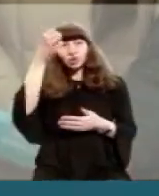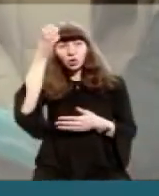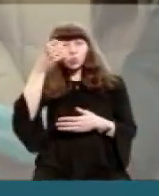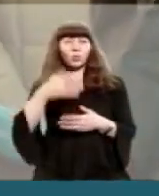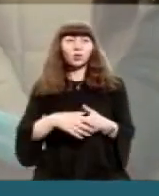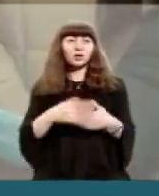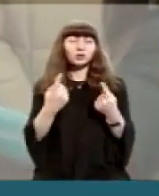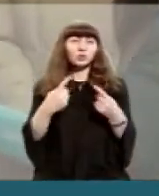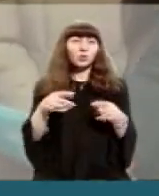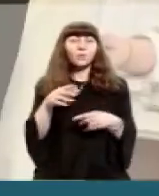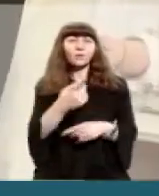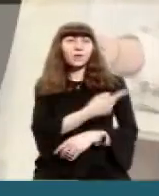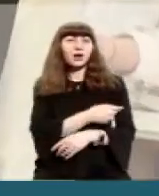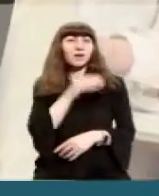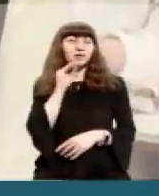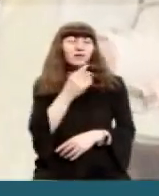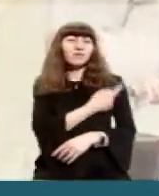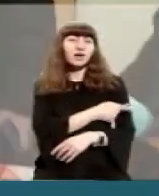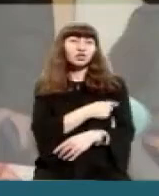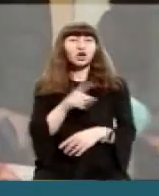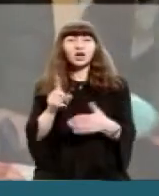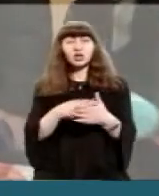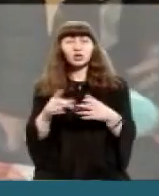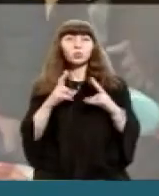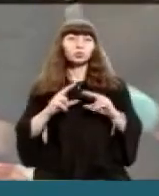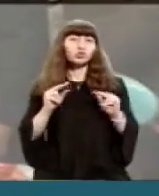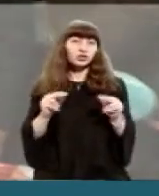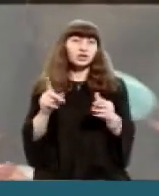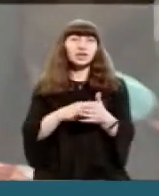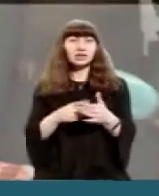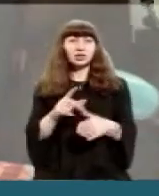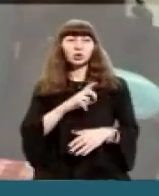же освоить профессии врача, учителя или юриста.